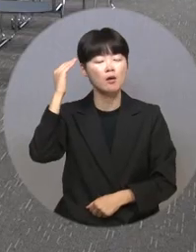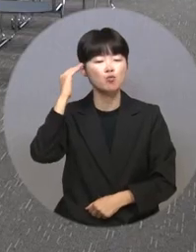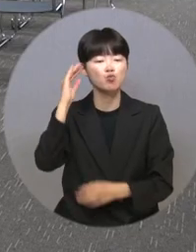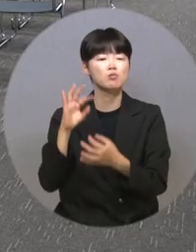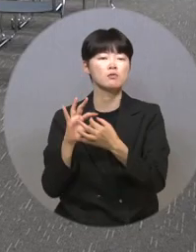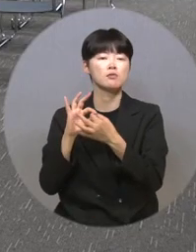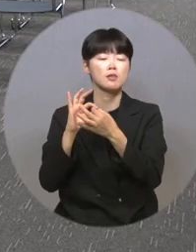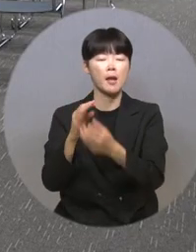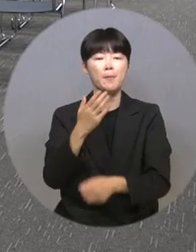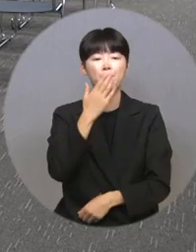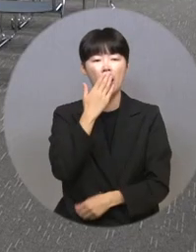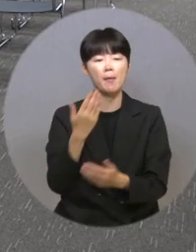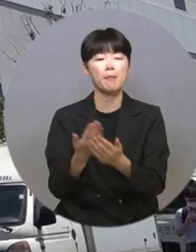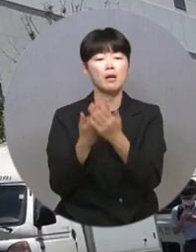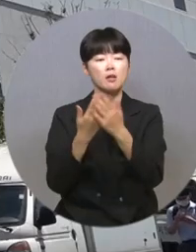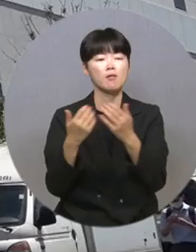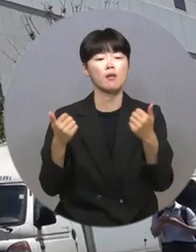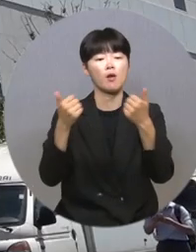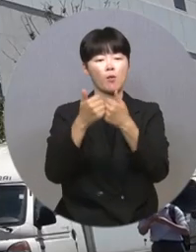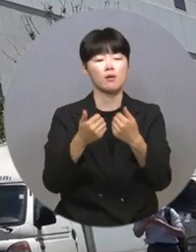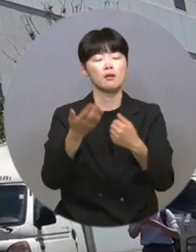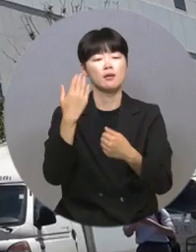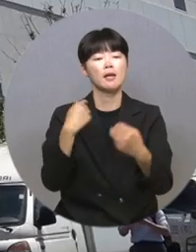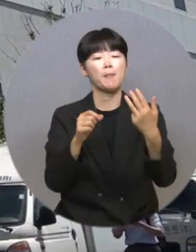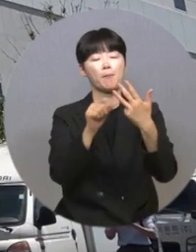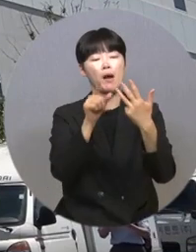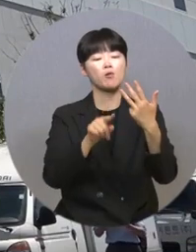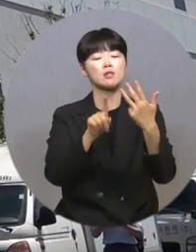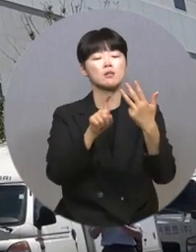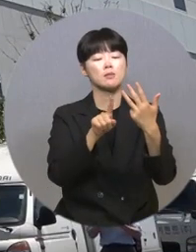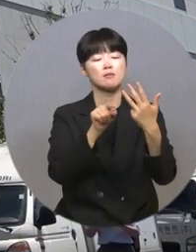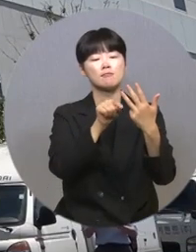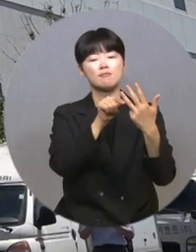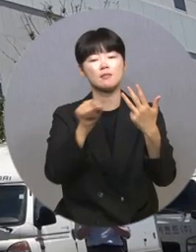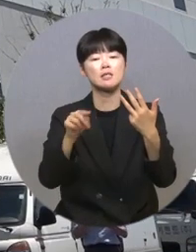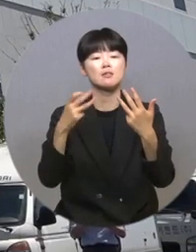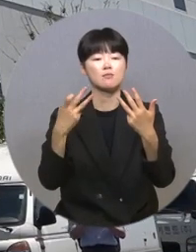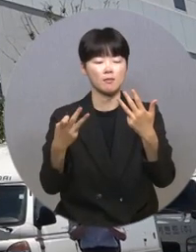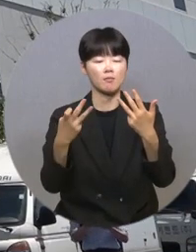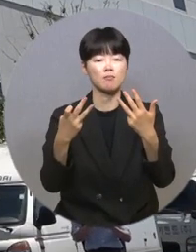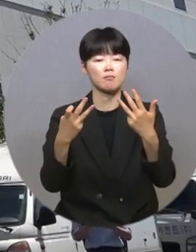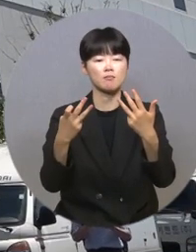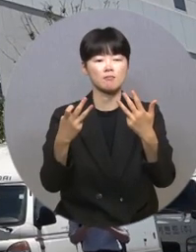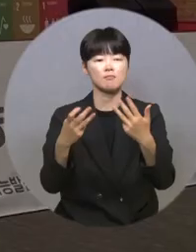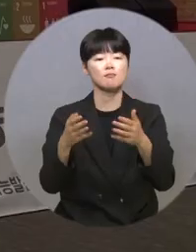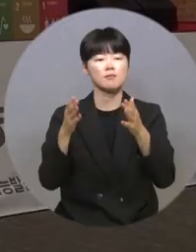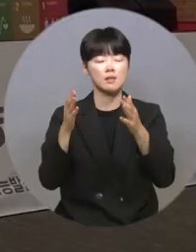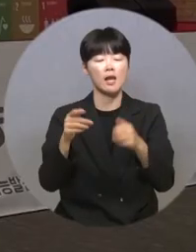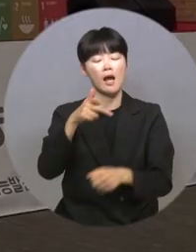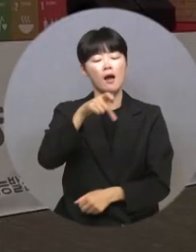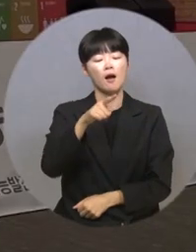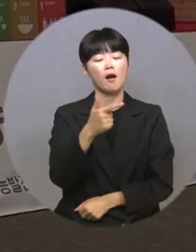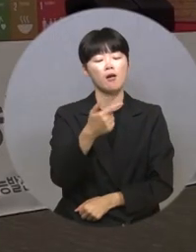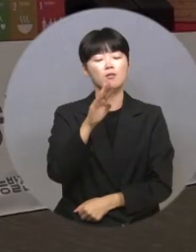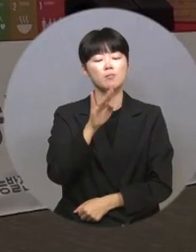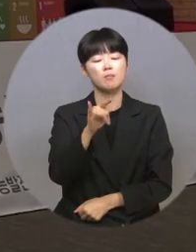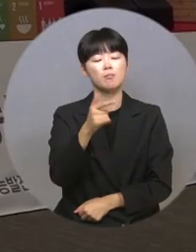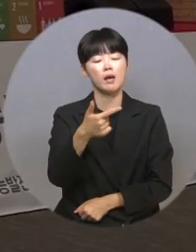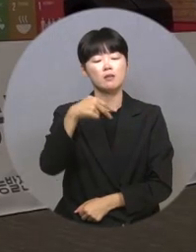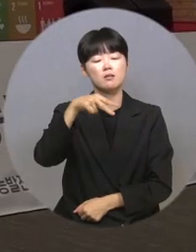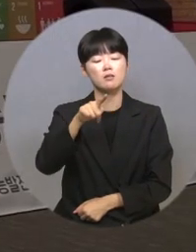지난 11일부터 13일까지 충남 보령시 머드테마파크 컨벤션센터에서 2022